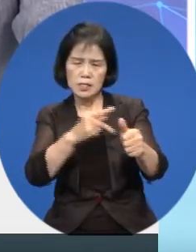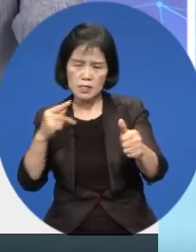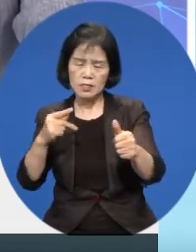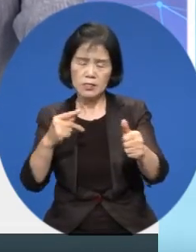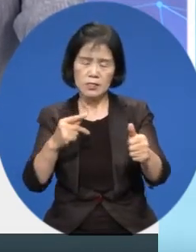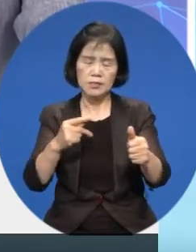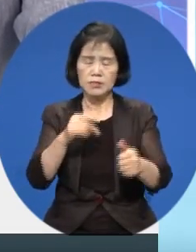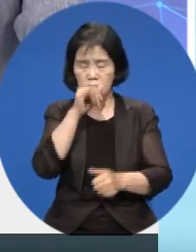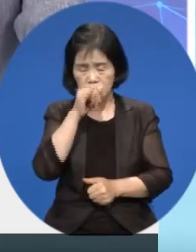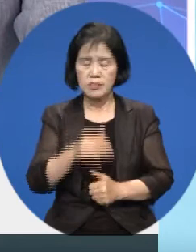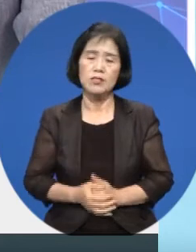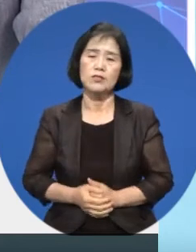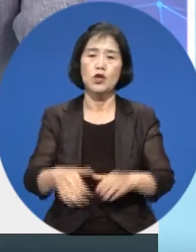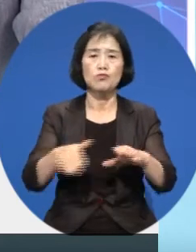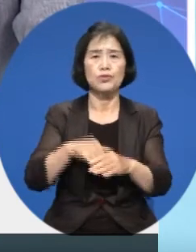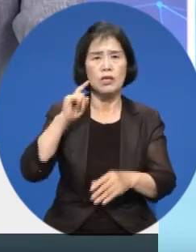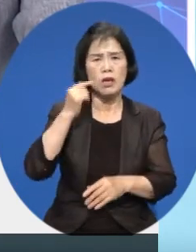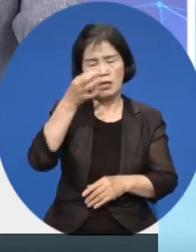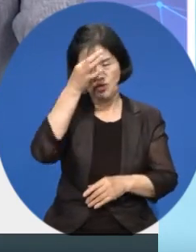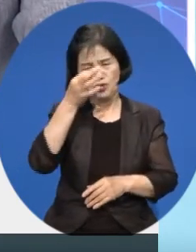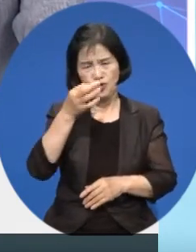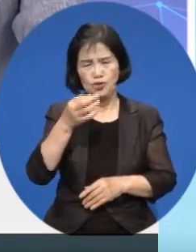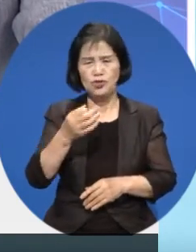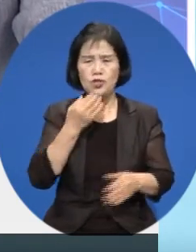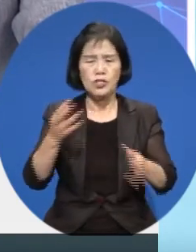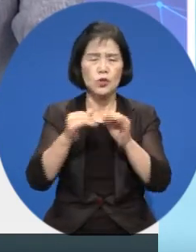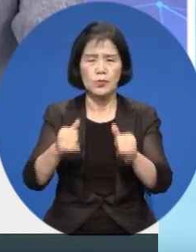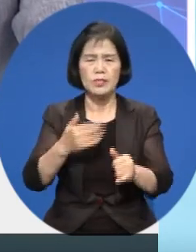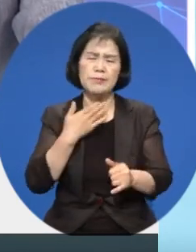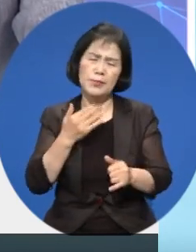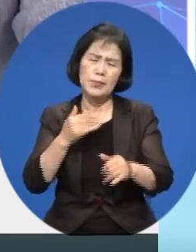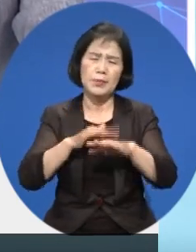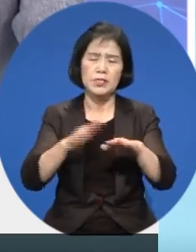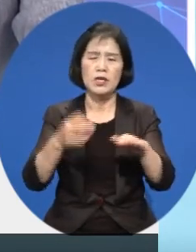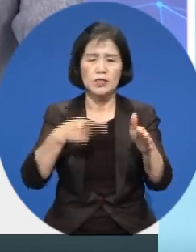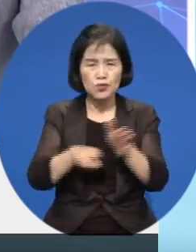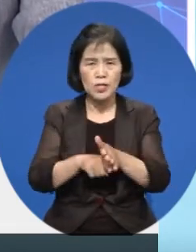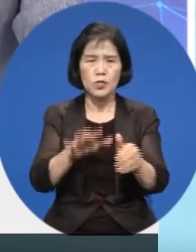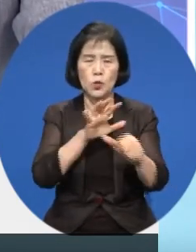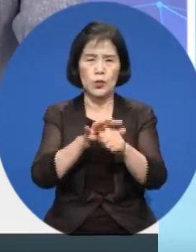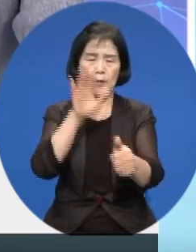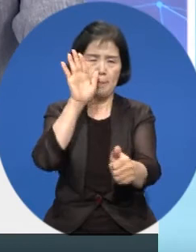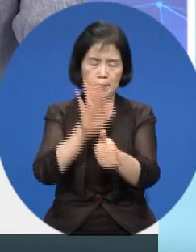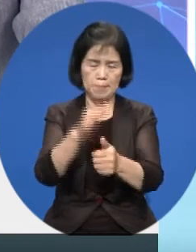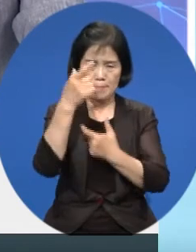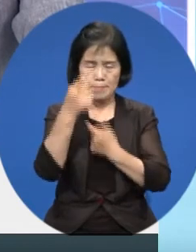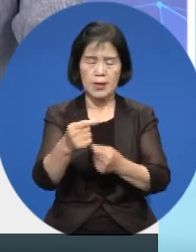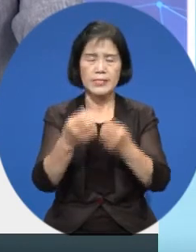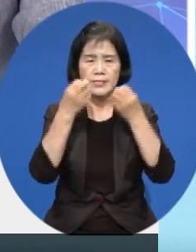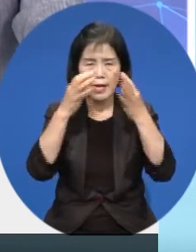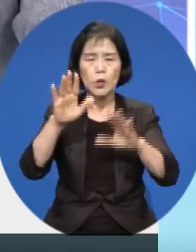있습니다 특히 문화예술의 목마른 경기 도민들의 갈증을 해소하기 위해서는 크로아 시대에 걸맞는 문화예술 분야의 새로운